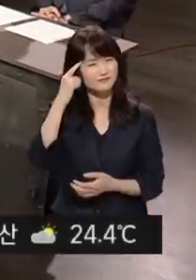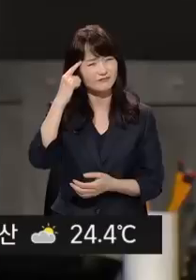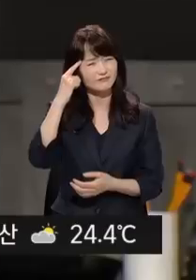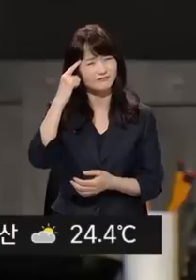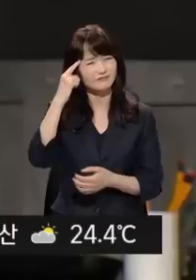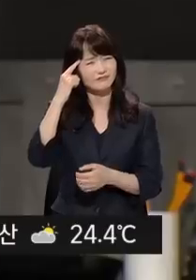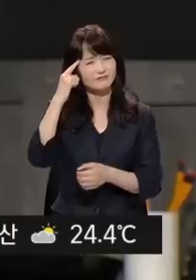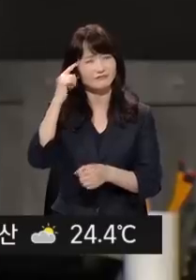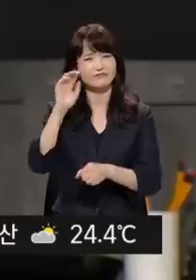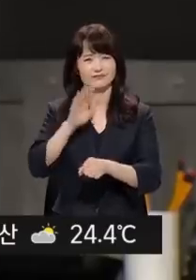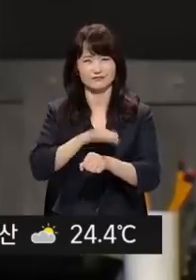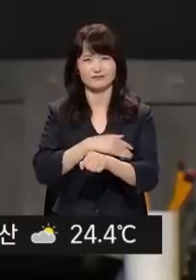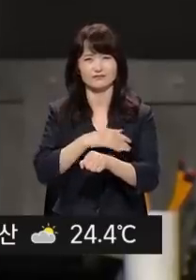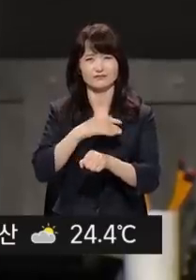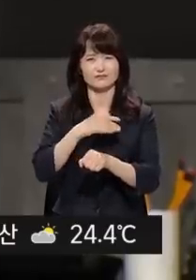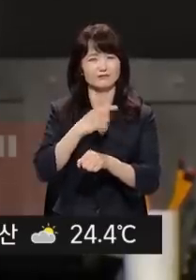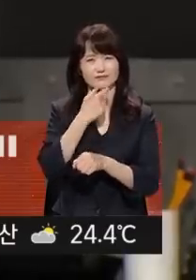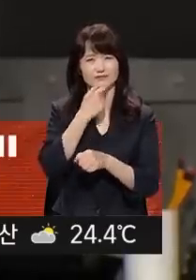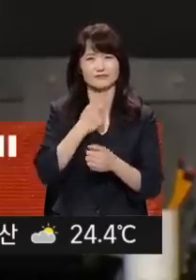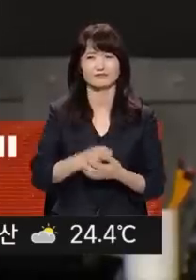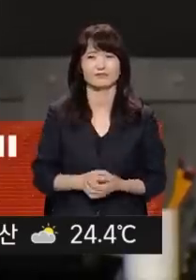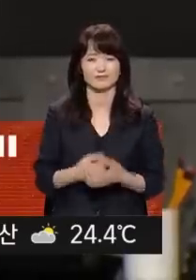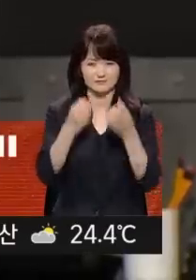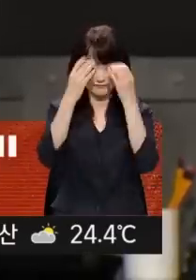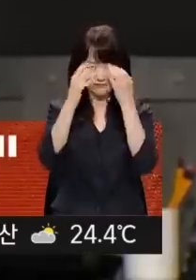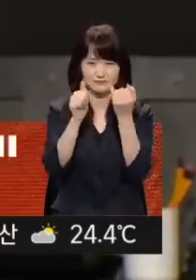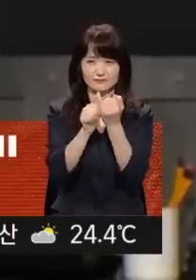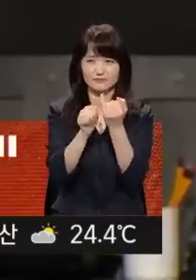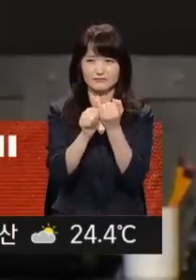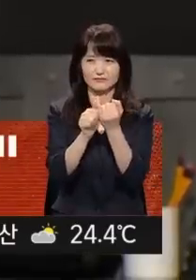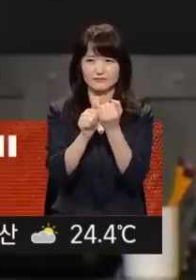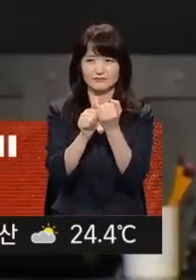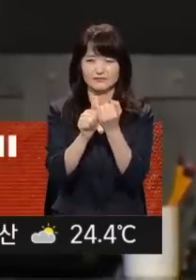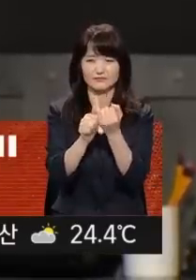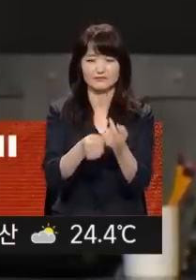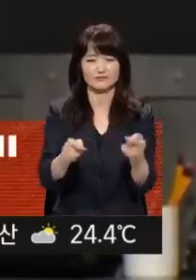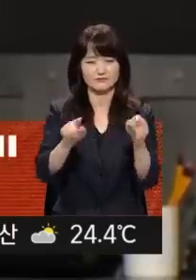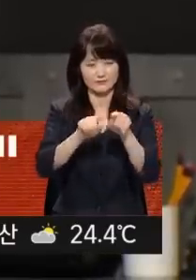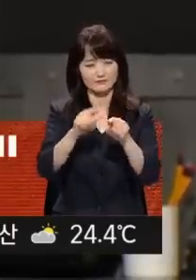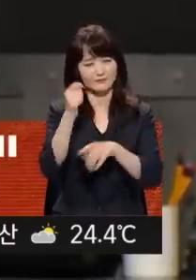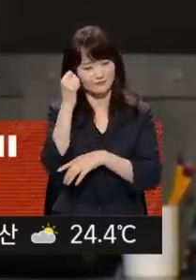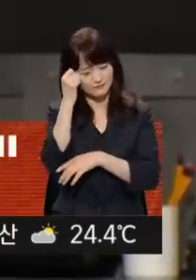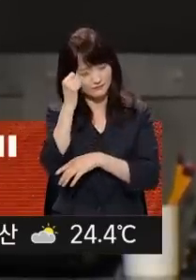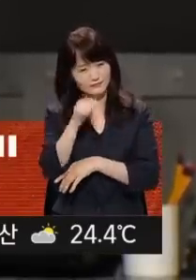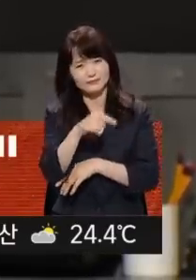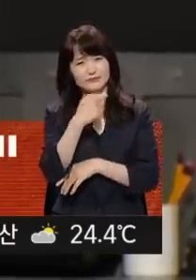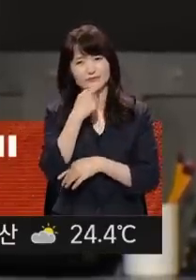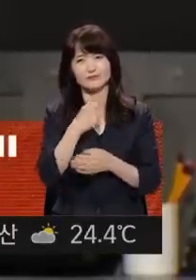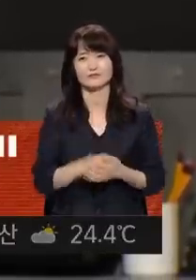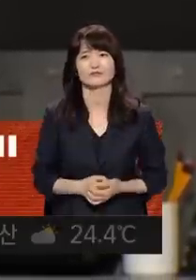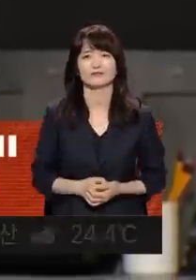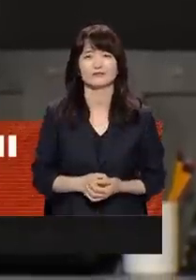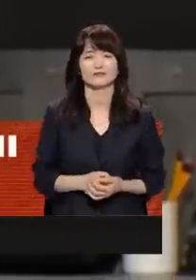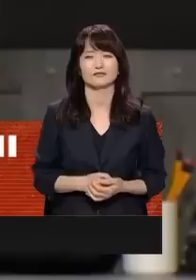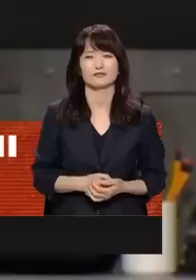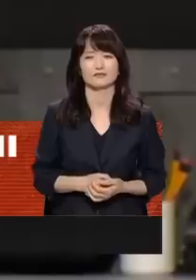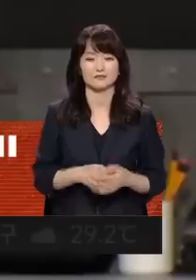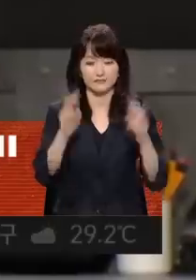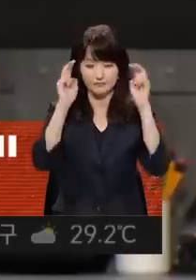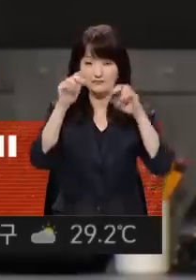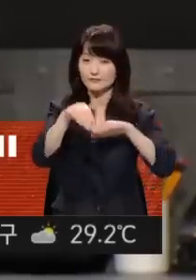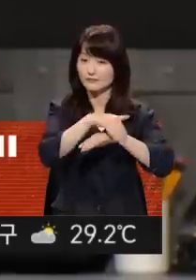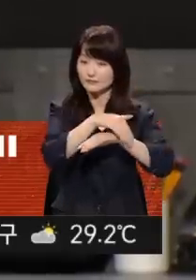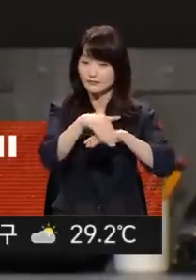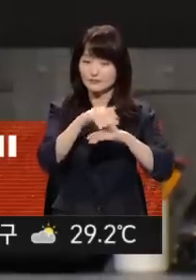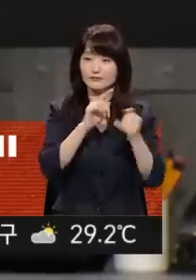부부라고 했었고 같은 집들을 써야 된다 더군다나 이제 얘기 들어보면 직장에 출퇴근한다라고 얘기를 하잖아요 그럼 여성부